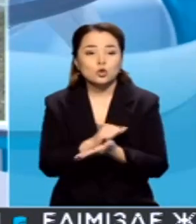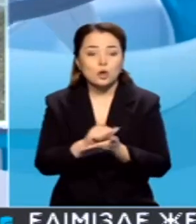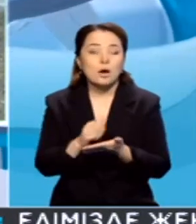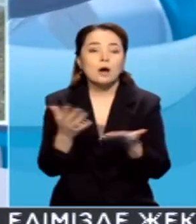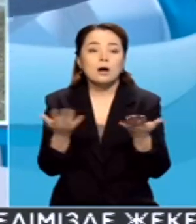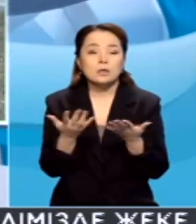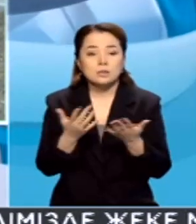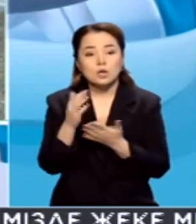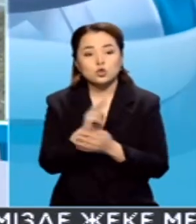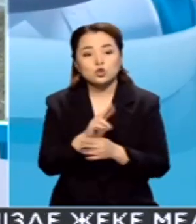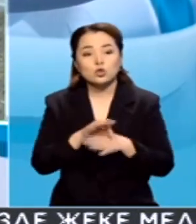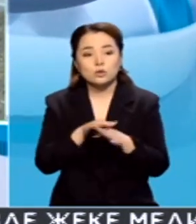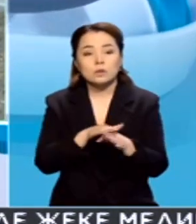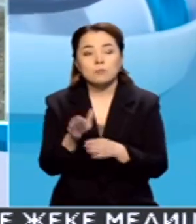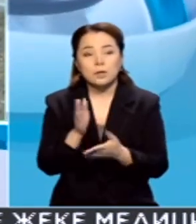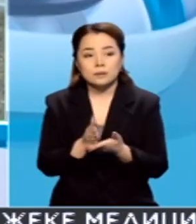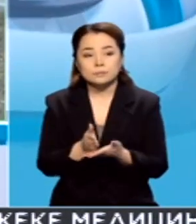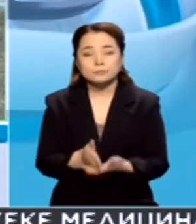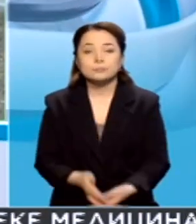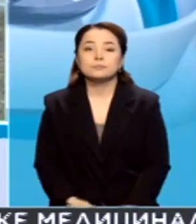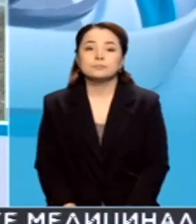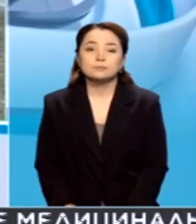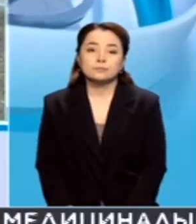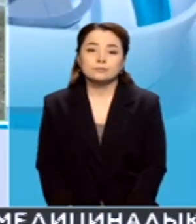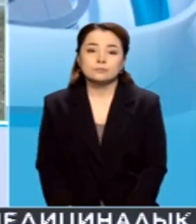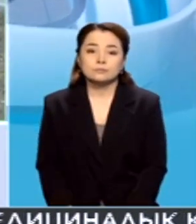тағы қандай түзетулер бар?